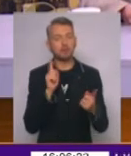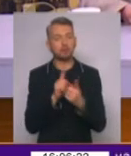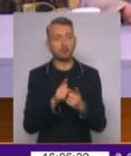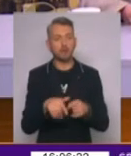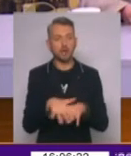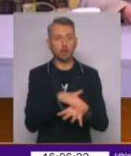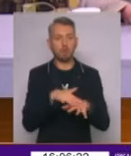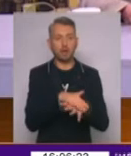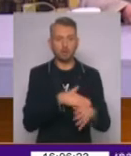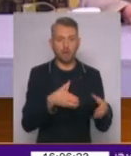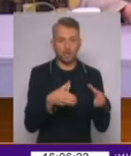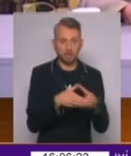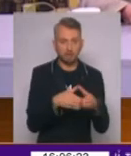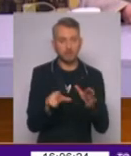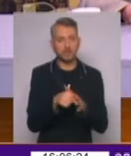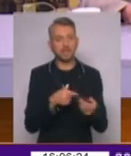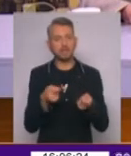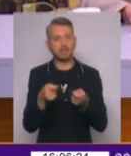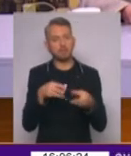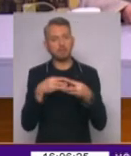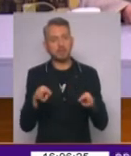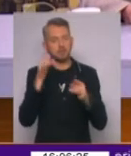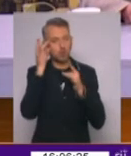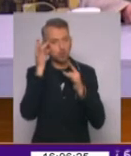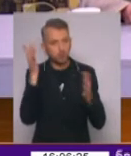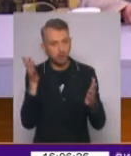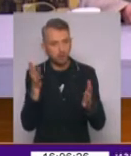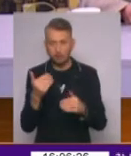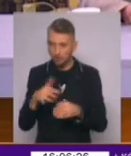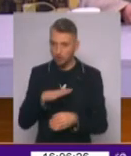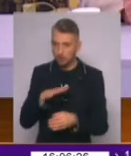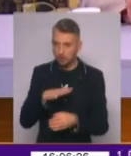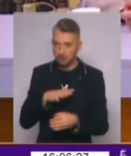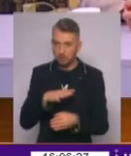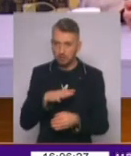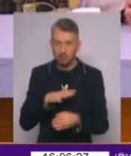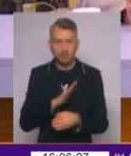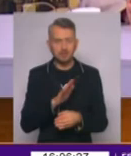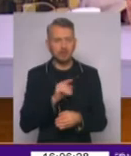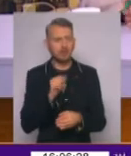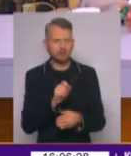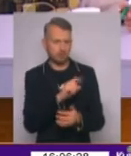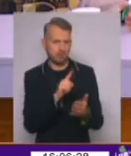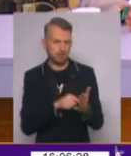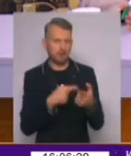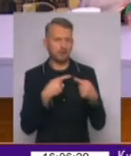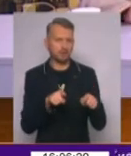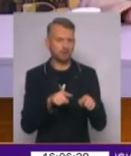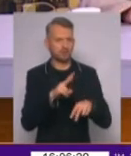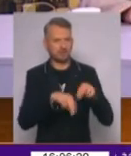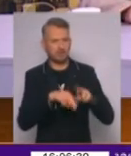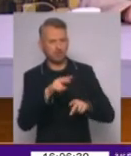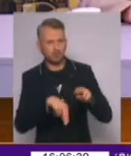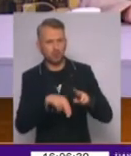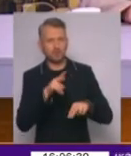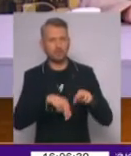громадського активу з керівництвом Міністерства культури... Вони вже були, так? Не з цього приводу, а з інших забудов,